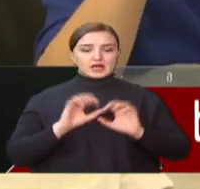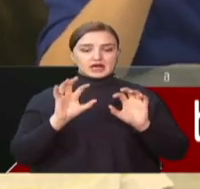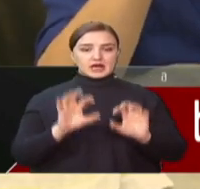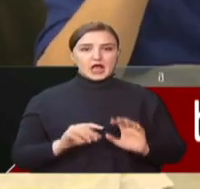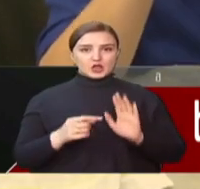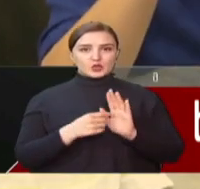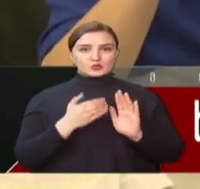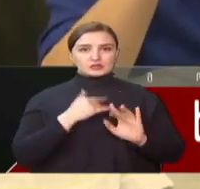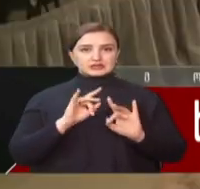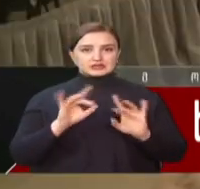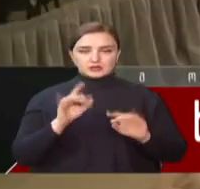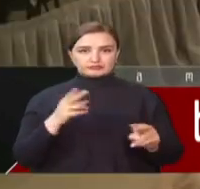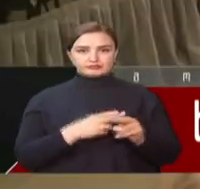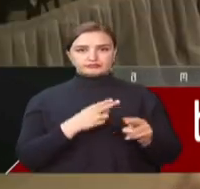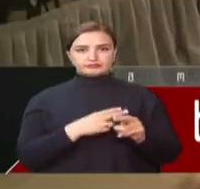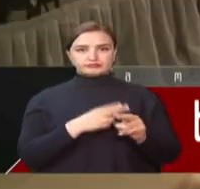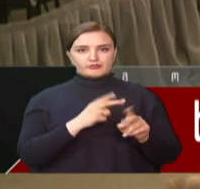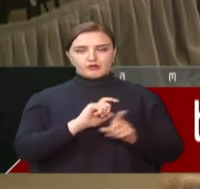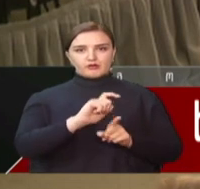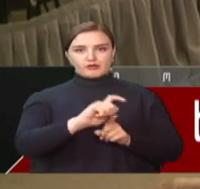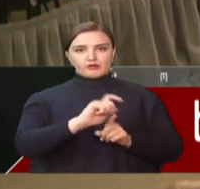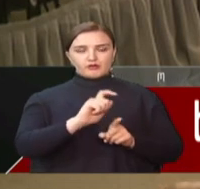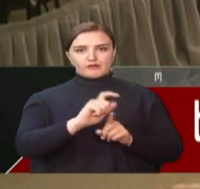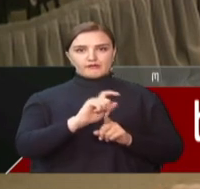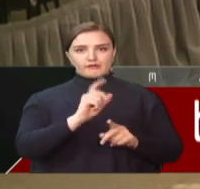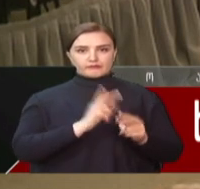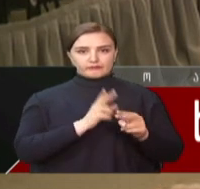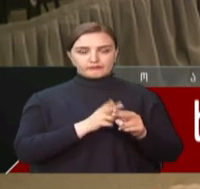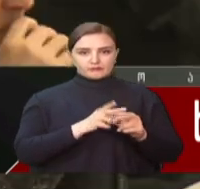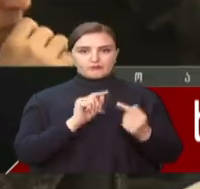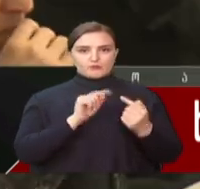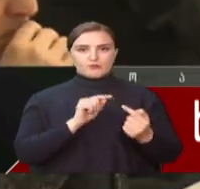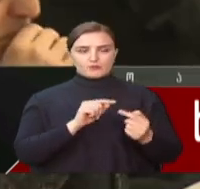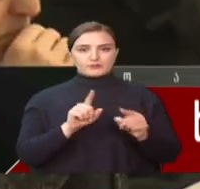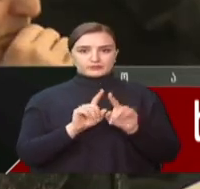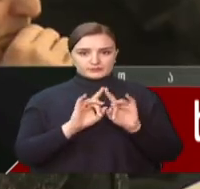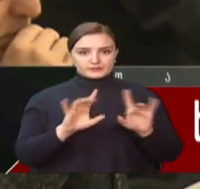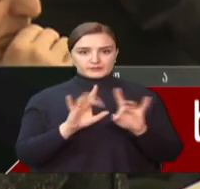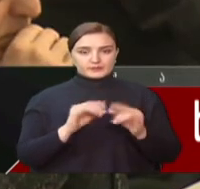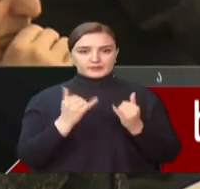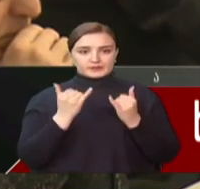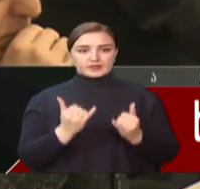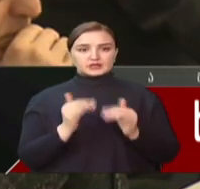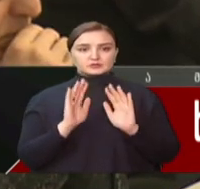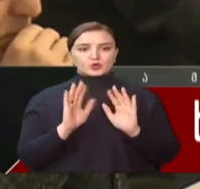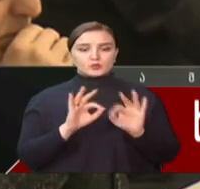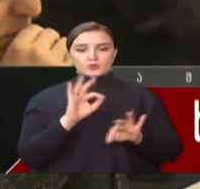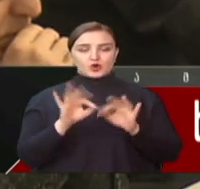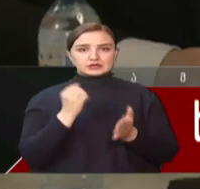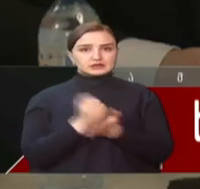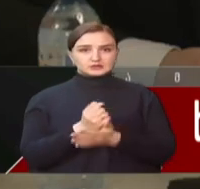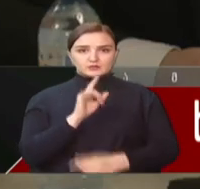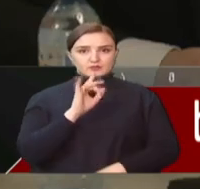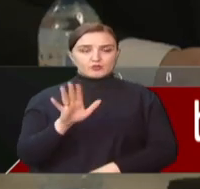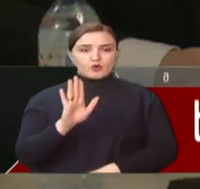ziritadi printsipebis akhsnas. Protestis da shezakhilebis fonze ukhsniden moqinaghmdegebs aseve imas, rom dges mkholot proektis pirveli